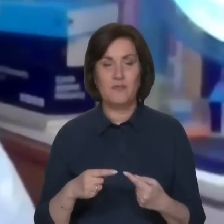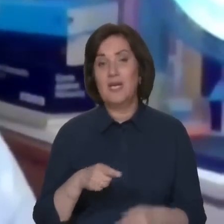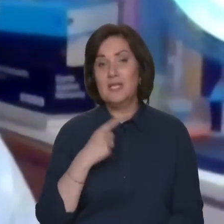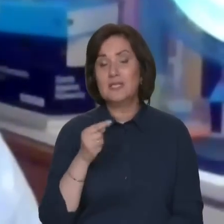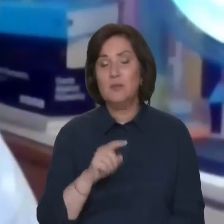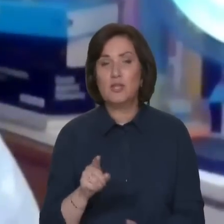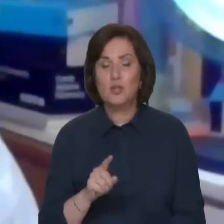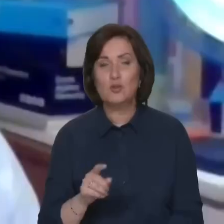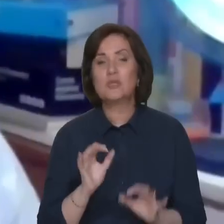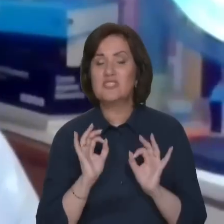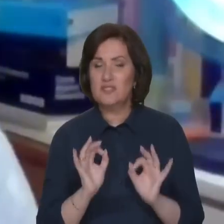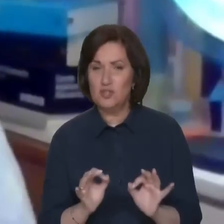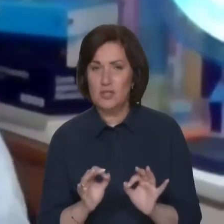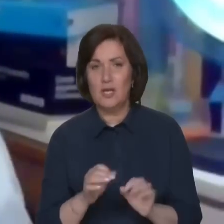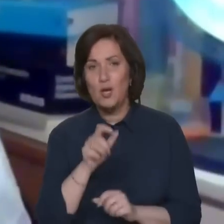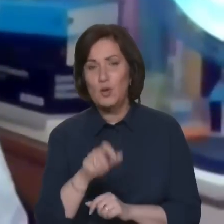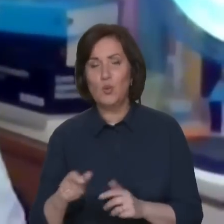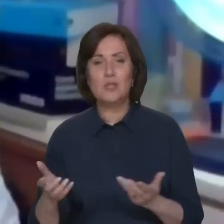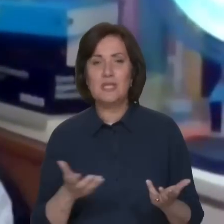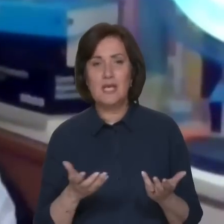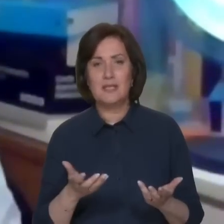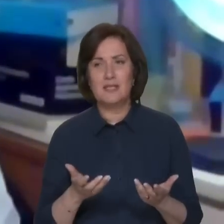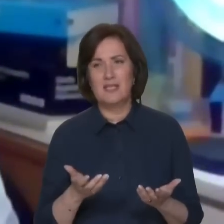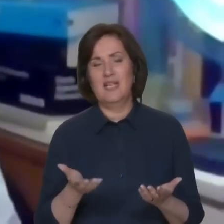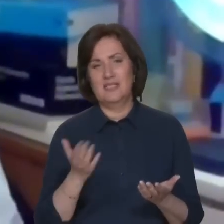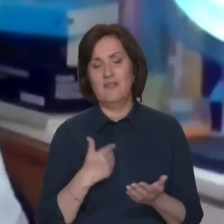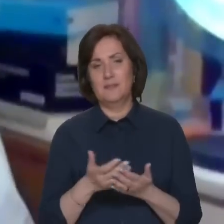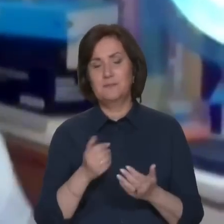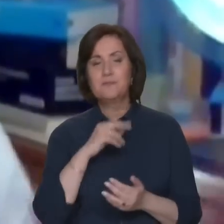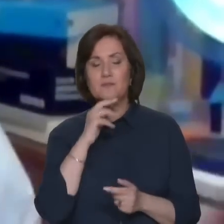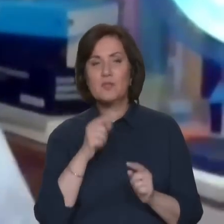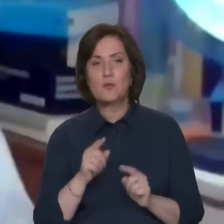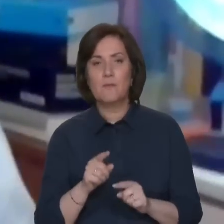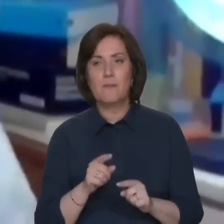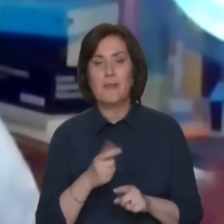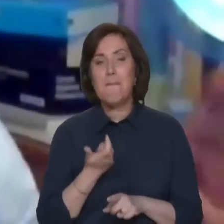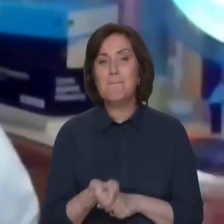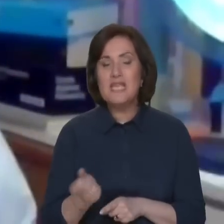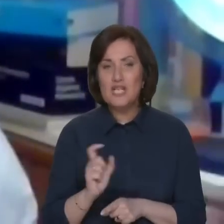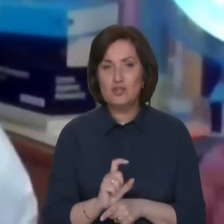Йдеться про те, що, звичайно, люди, які... Давайте візьмемо до уваги те, що